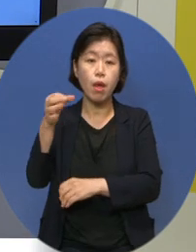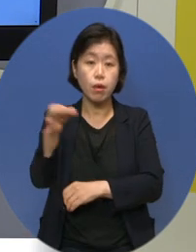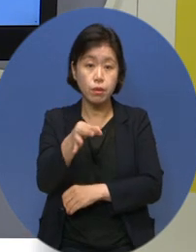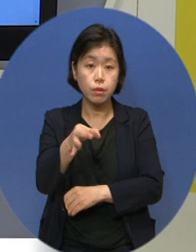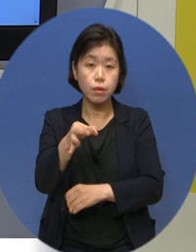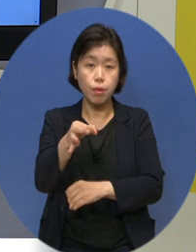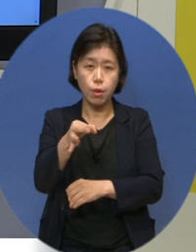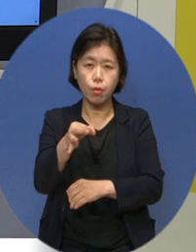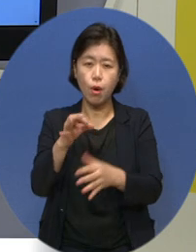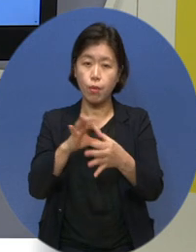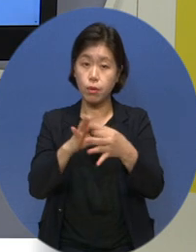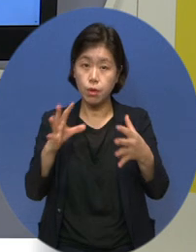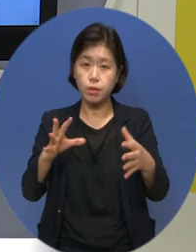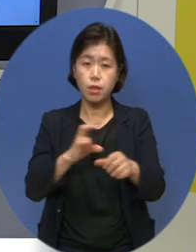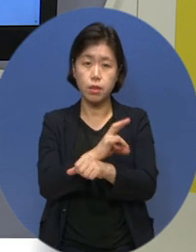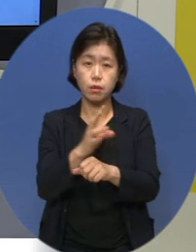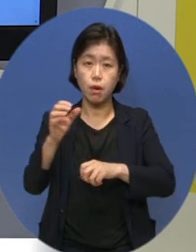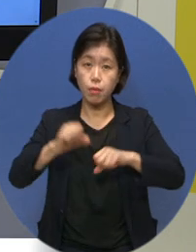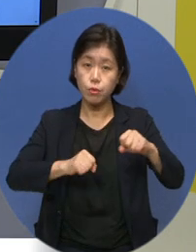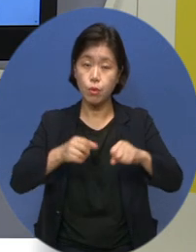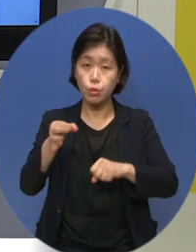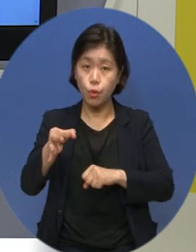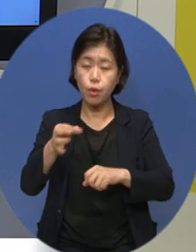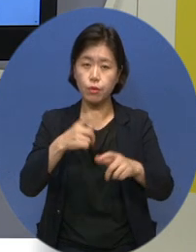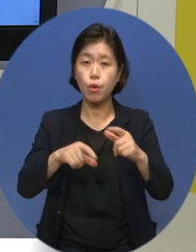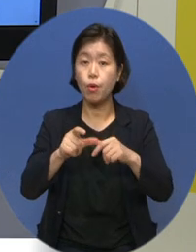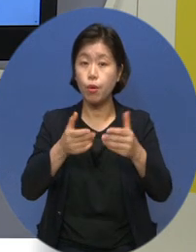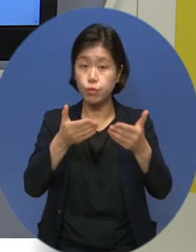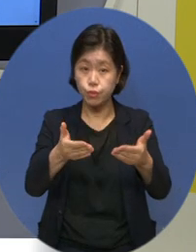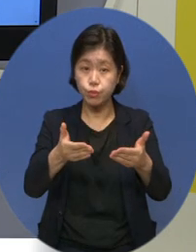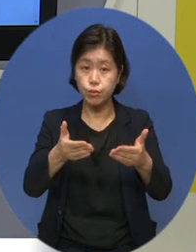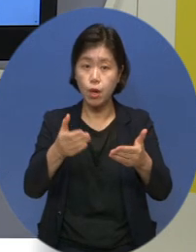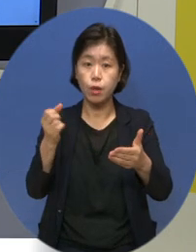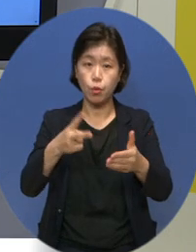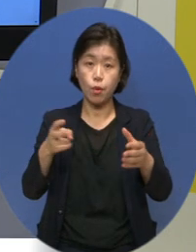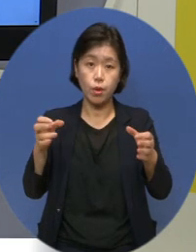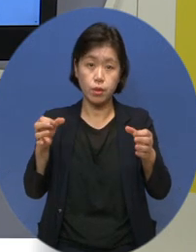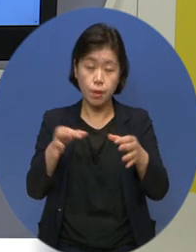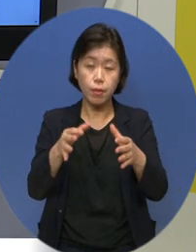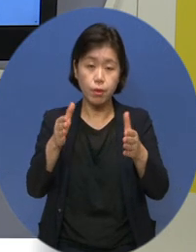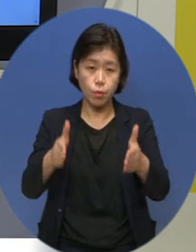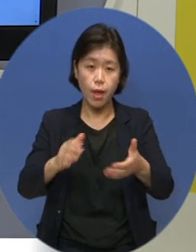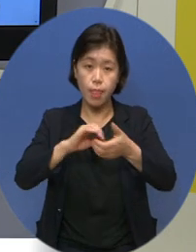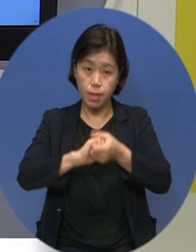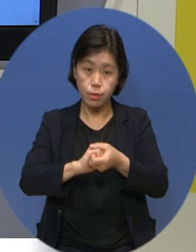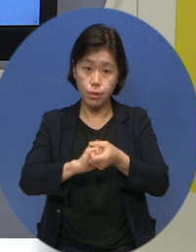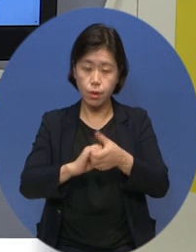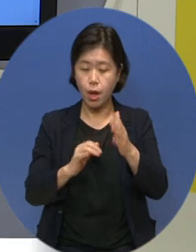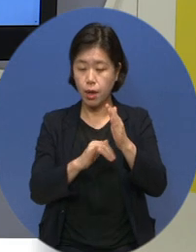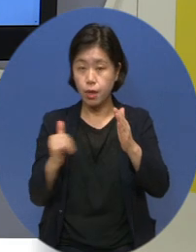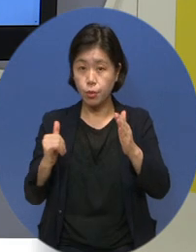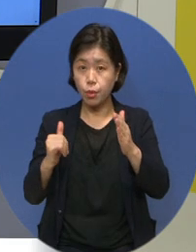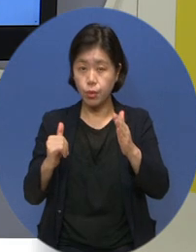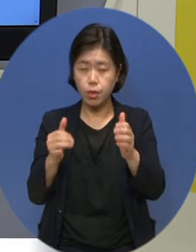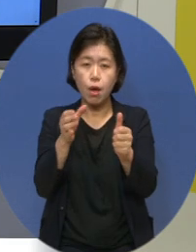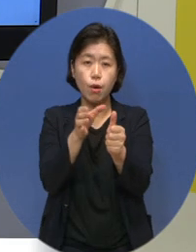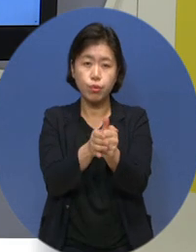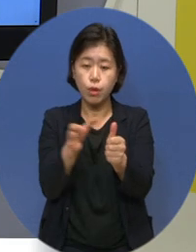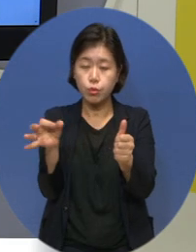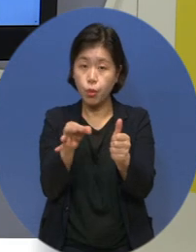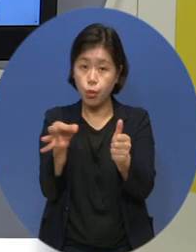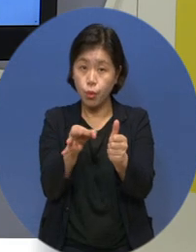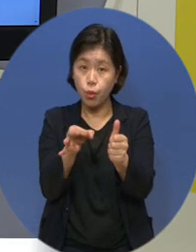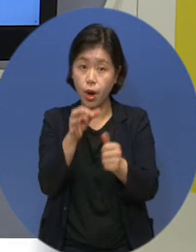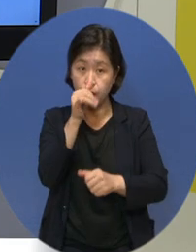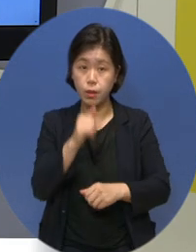활동 급여를 제공하며 1시적으로 가족에 의한 돌봄 도 그대를 제공합니다 노인 맞춤 돌봄 서비스의 돌